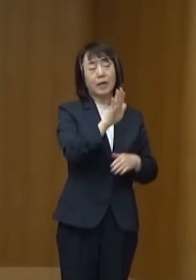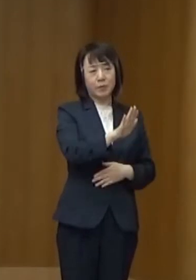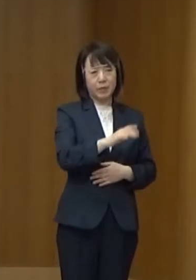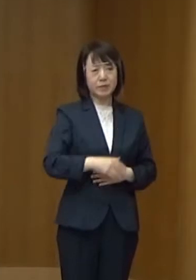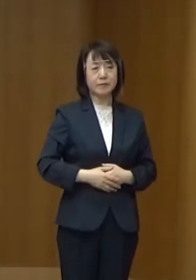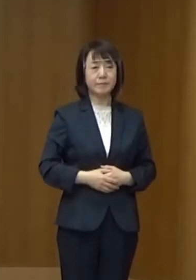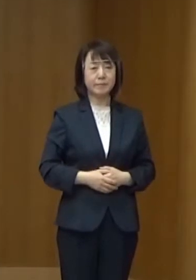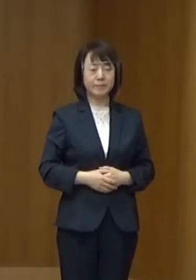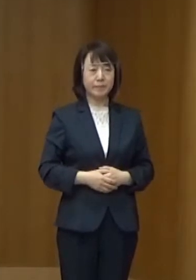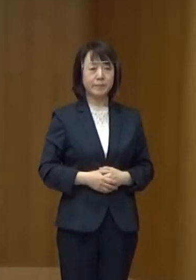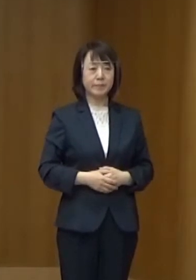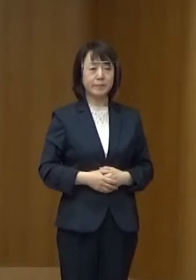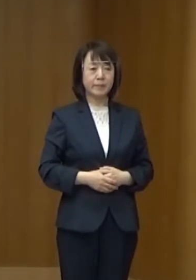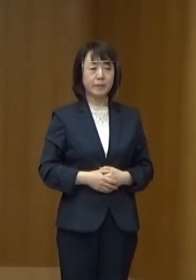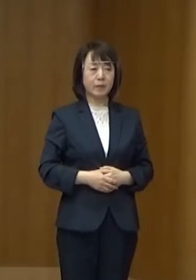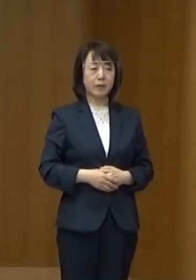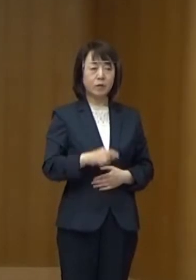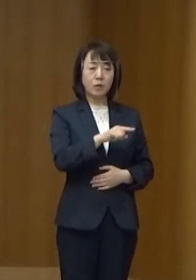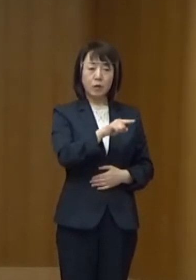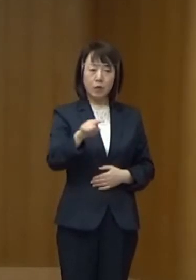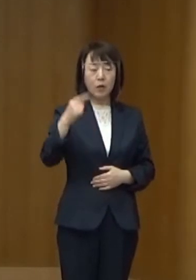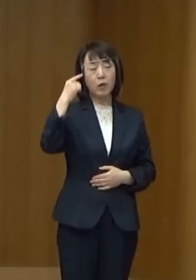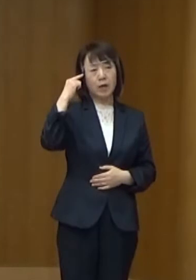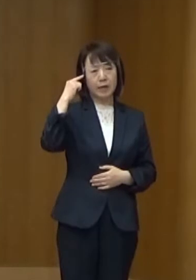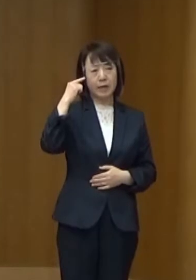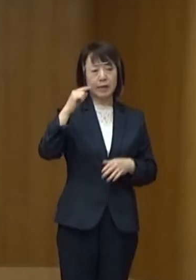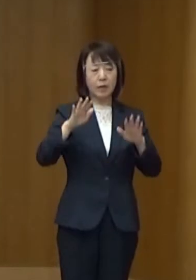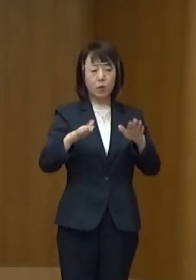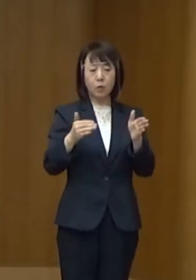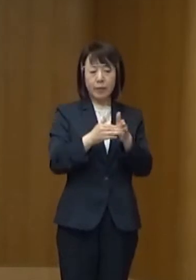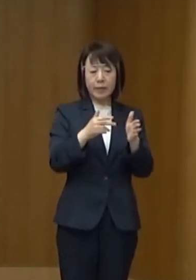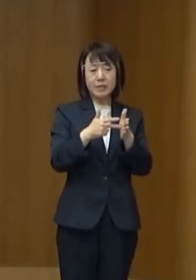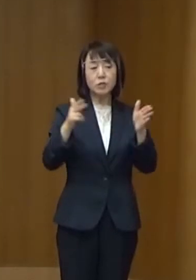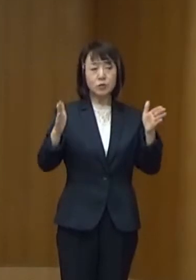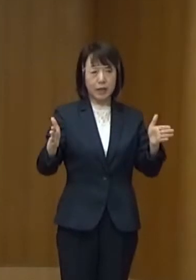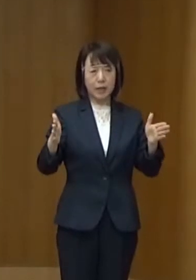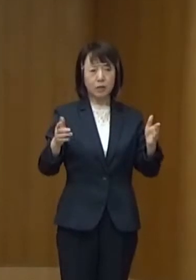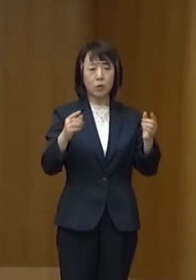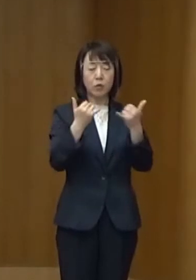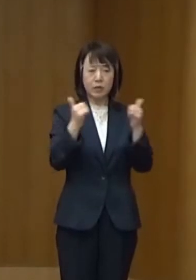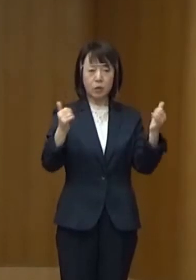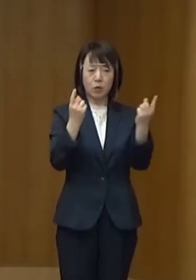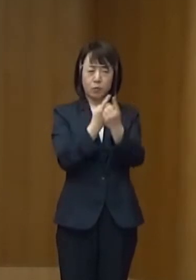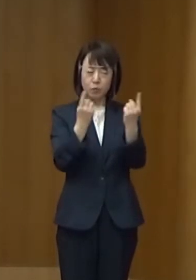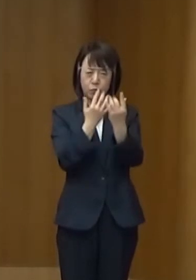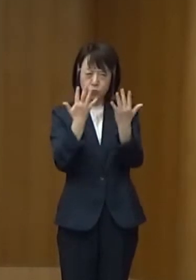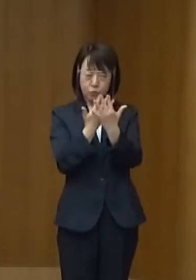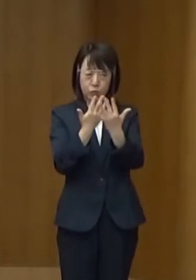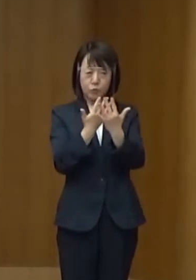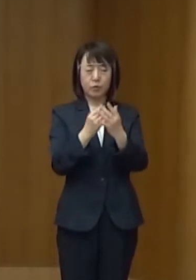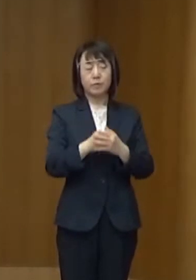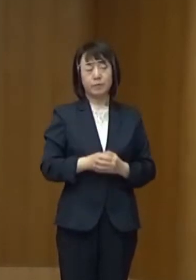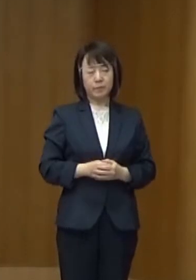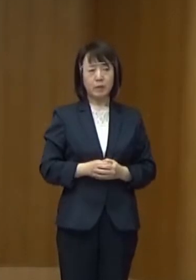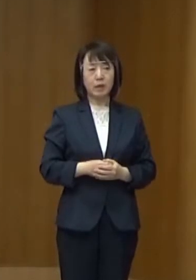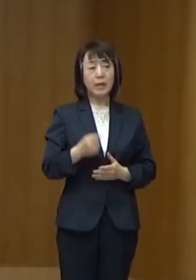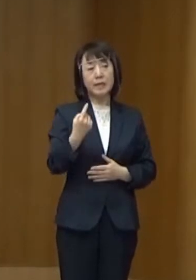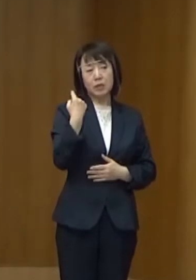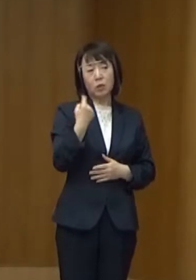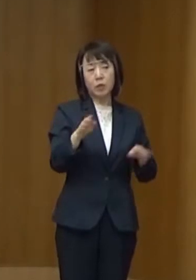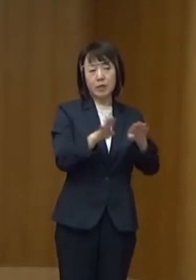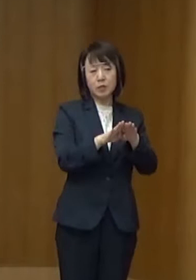ります。こういった状況も踏まえまして、この1週間の人流、昨日休日の影響を除く